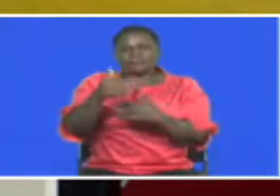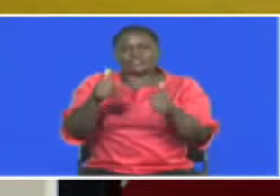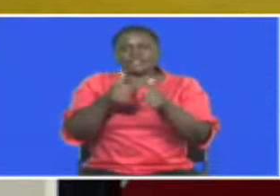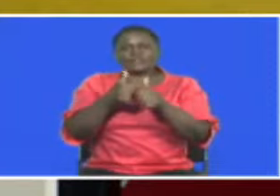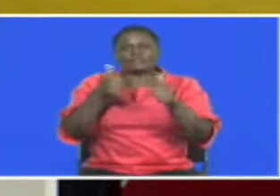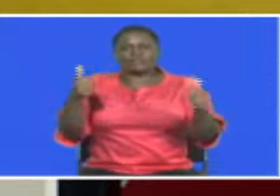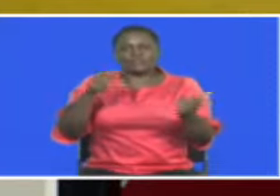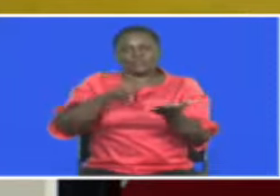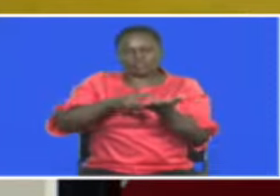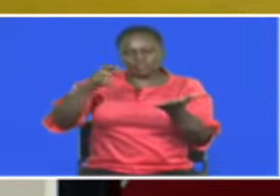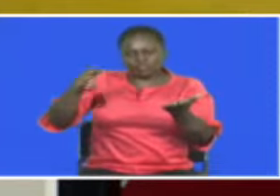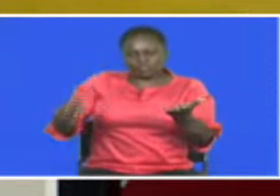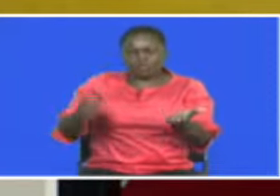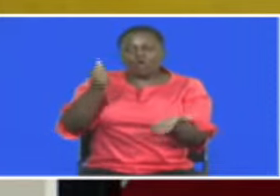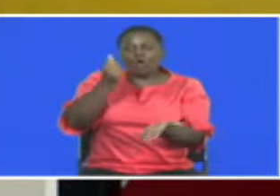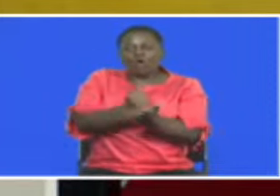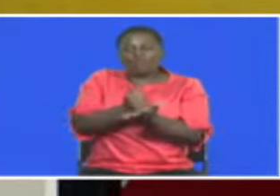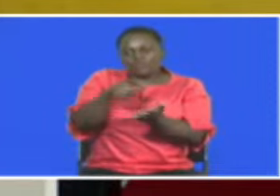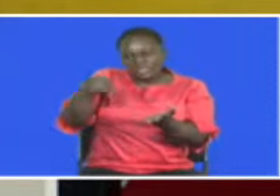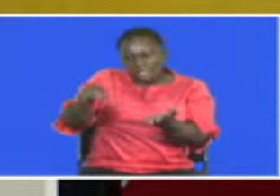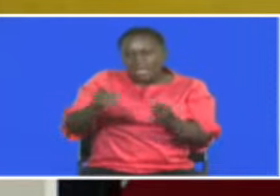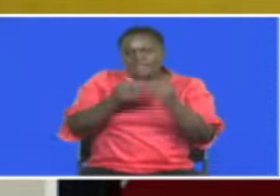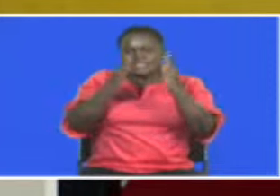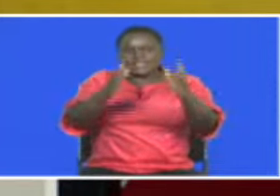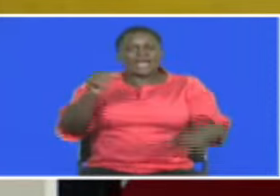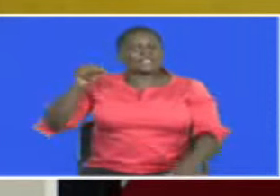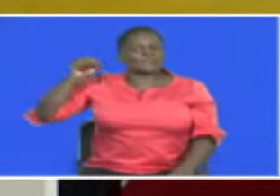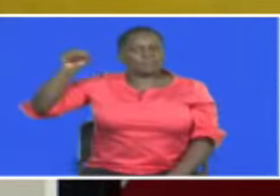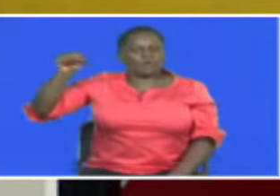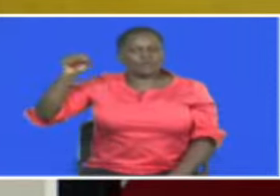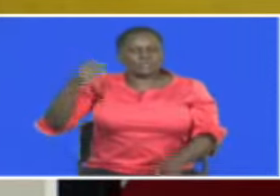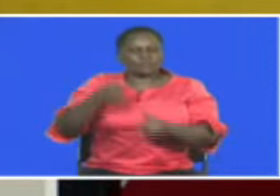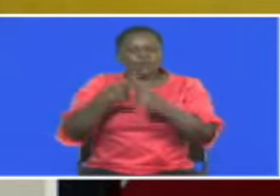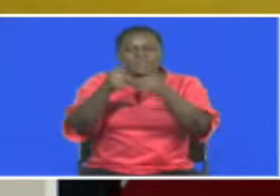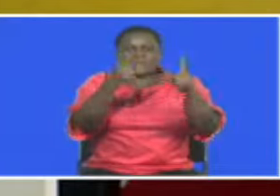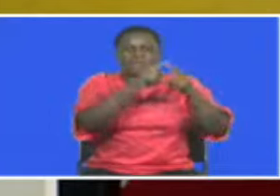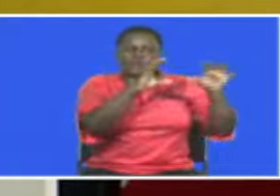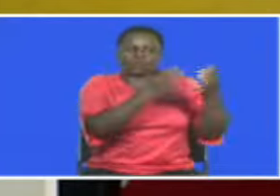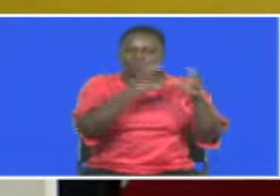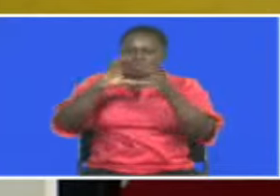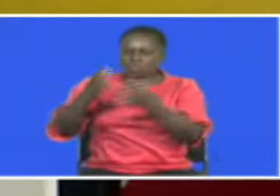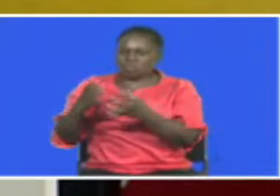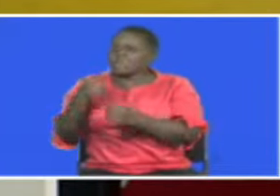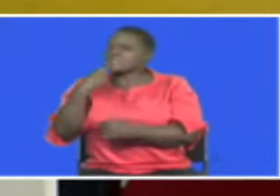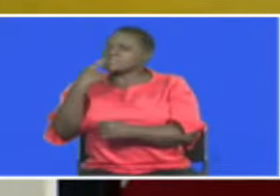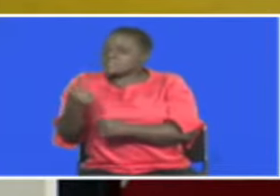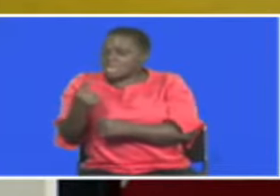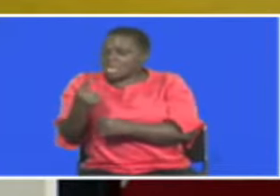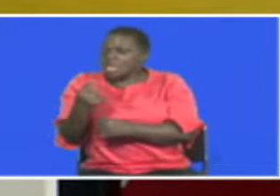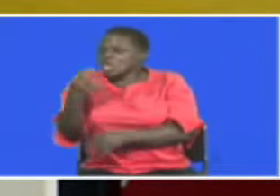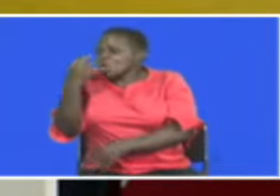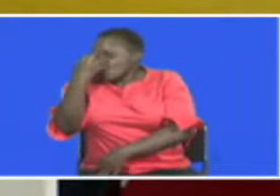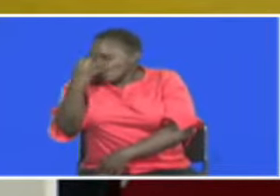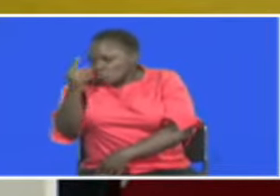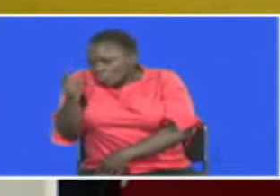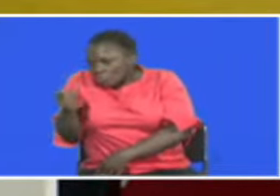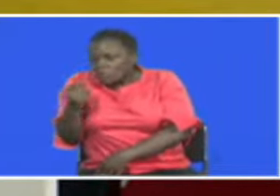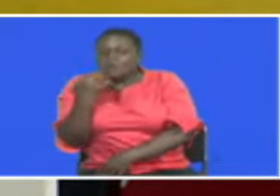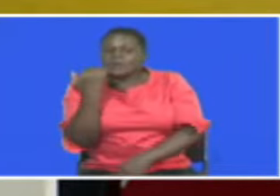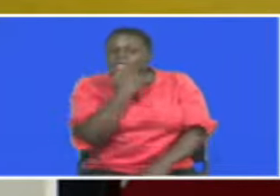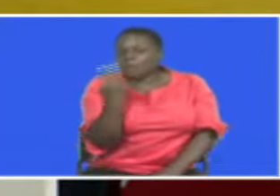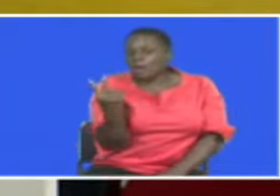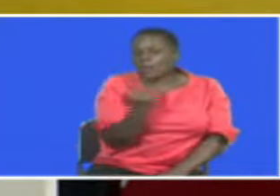a kujiondoa mamlakani mwenyewe viongozi wa kisiasa kutoka mrengo tofauti wamefichua kuwa Rais William Ruto na